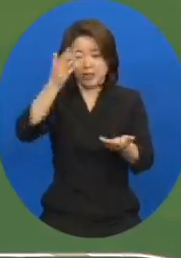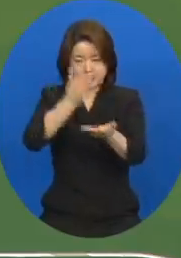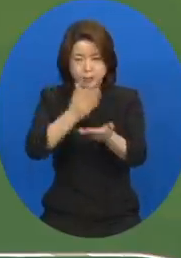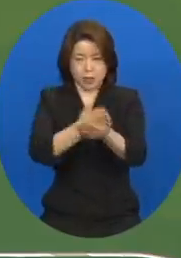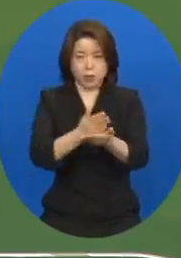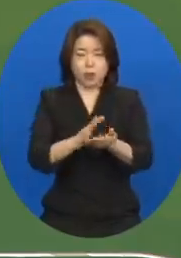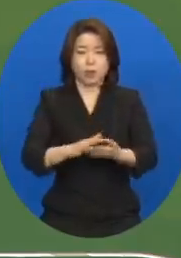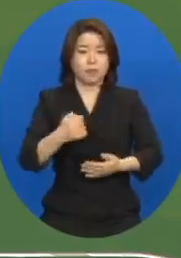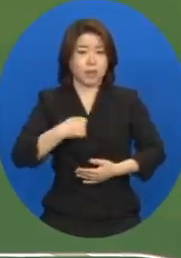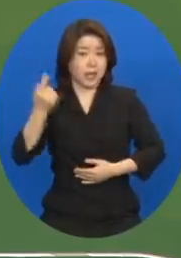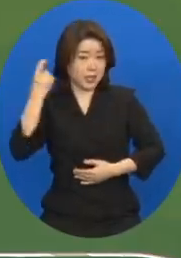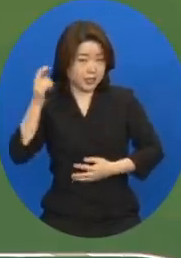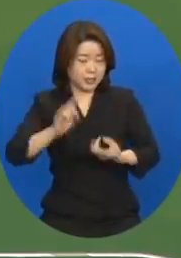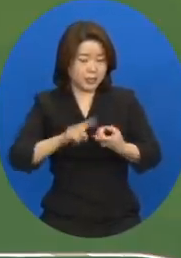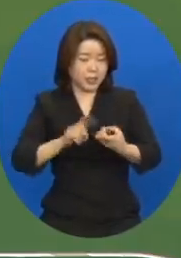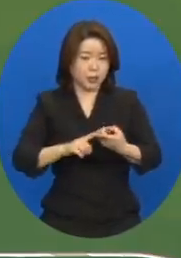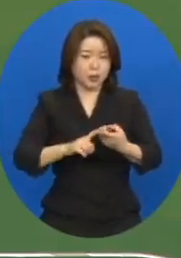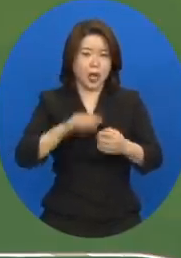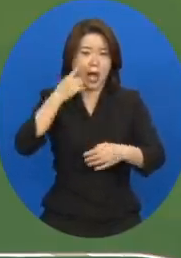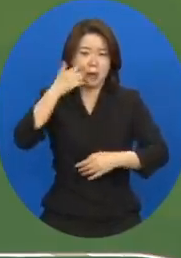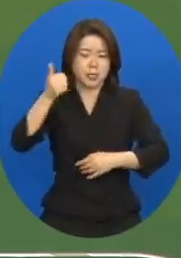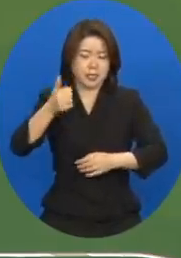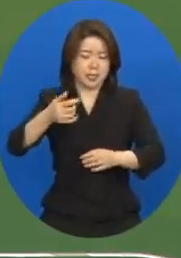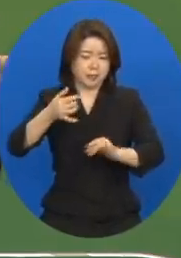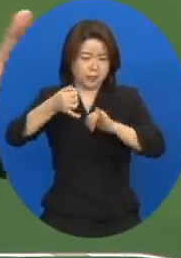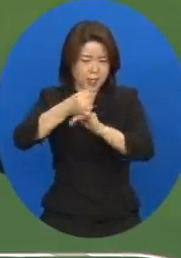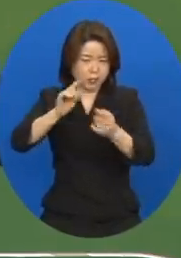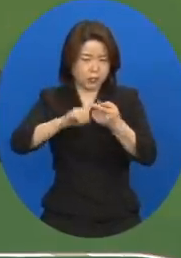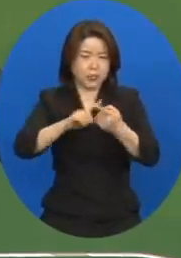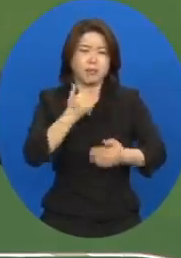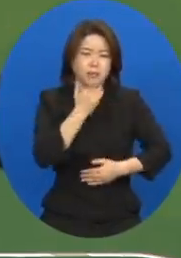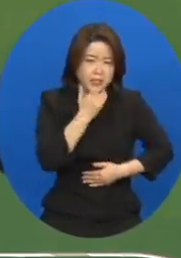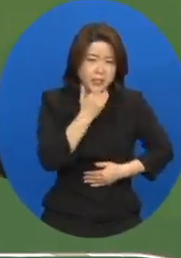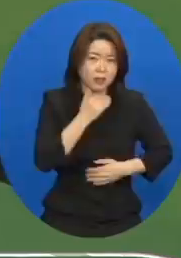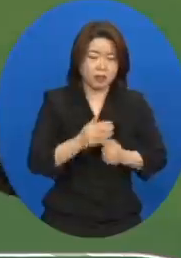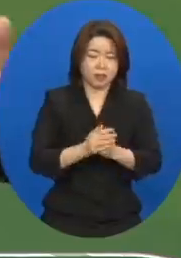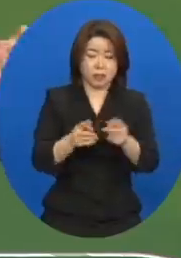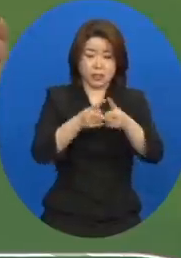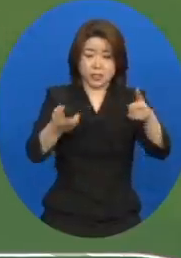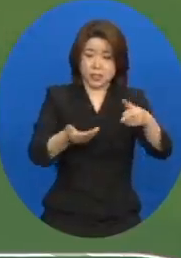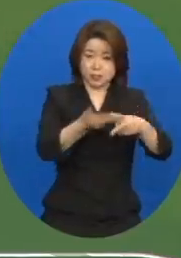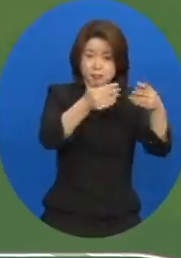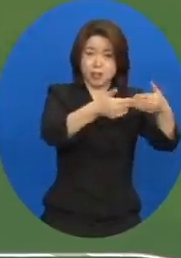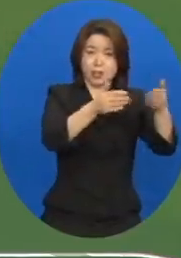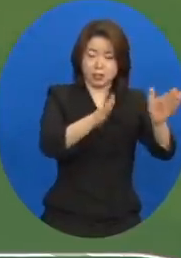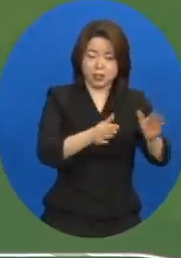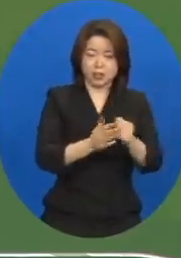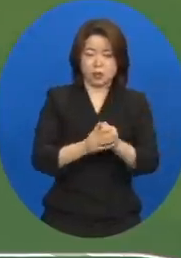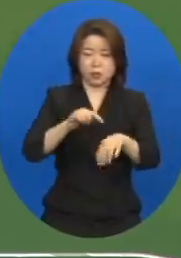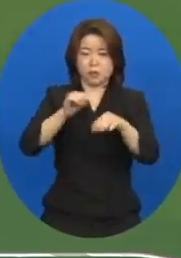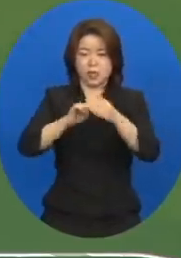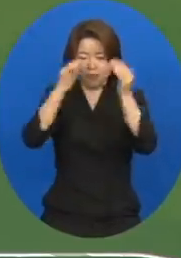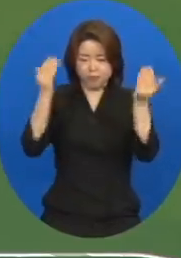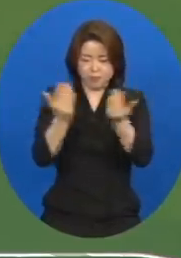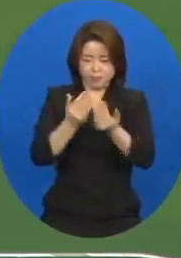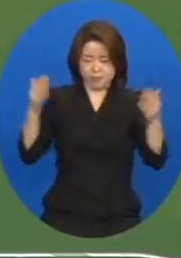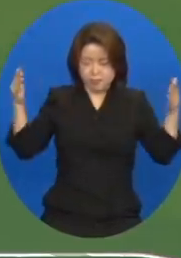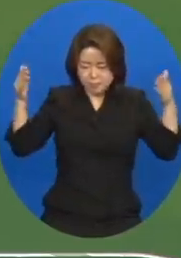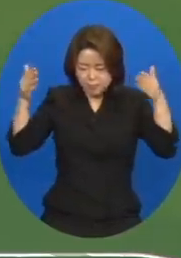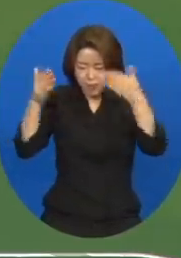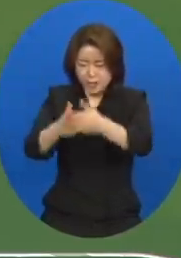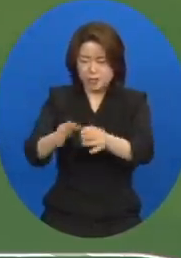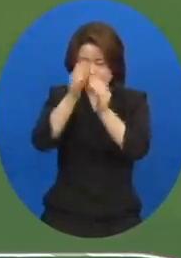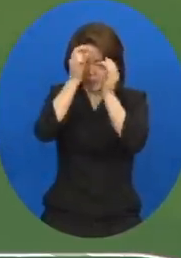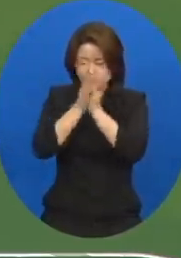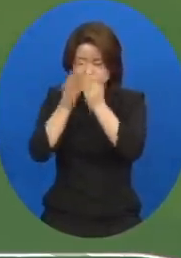내게 들은 바 아버지의 약속하신 것을 기다리라. 그들이 마가다락방에서 전심으로 기도했습니다.